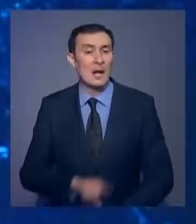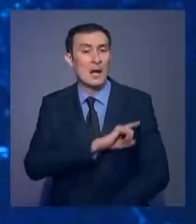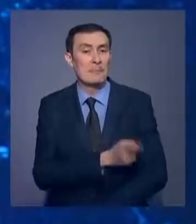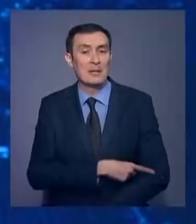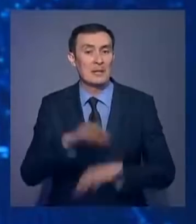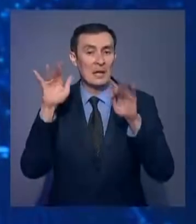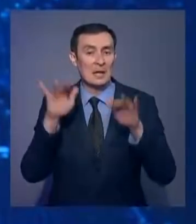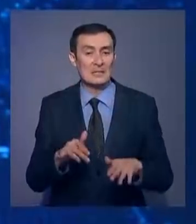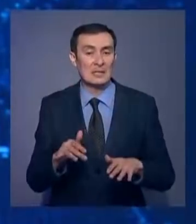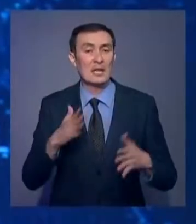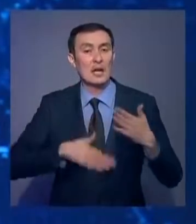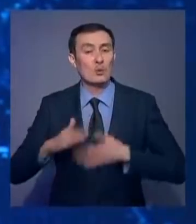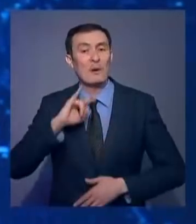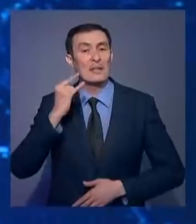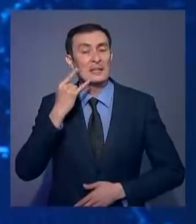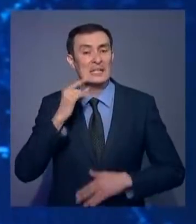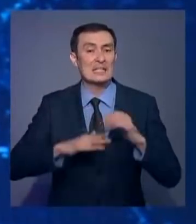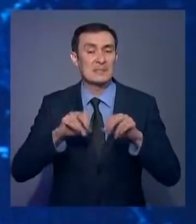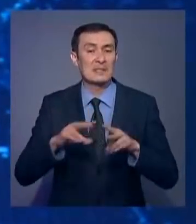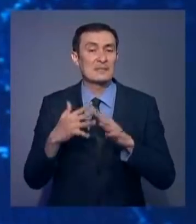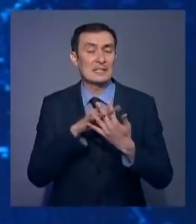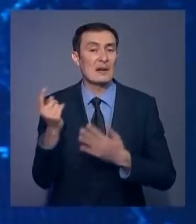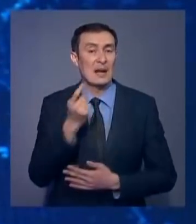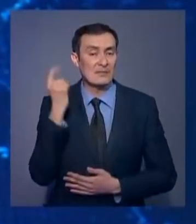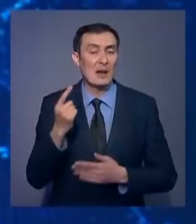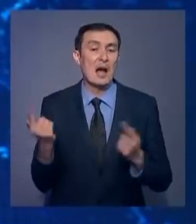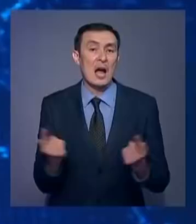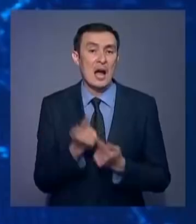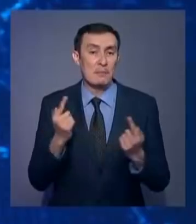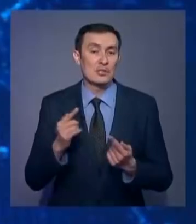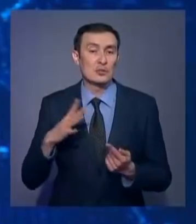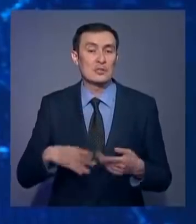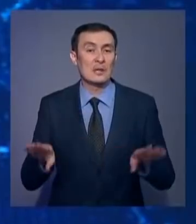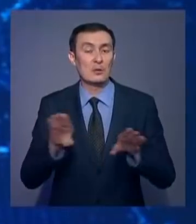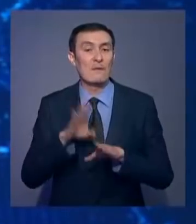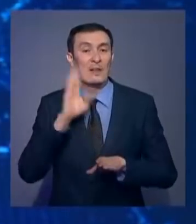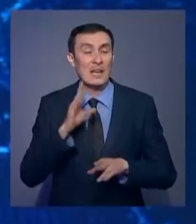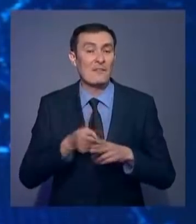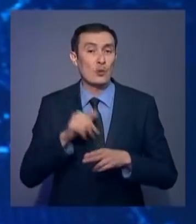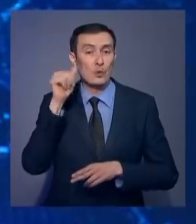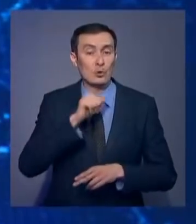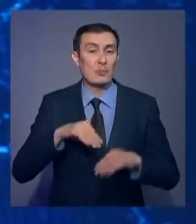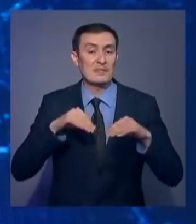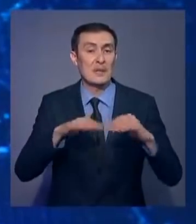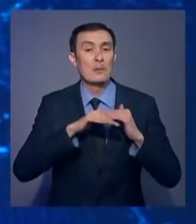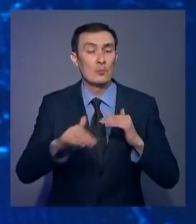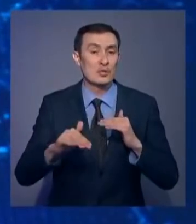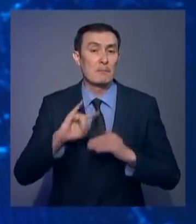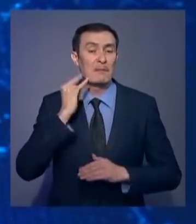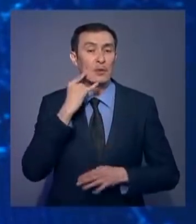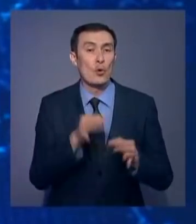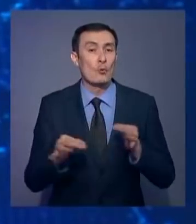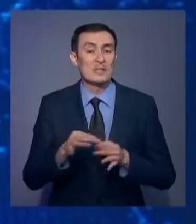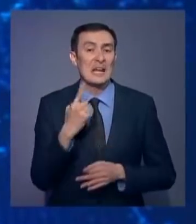Обильные осадки этой зимой радуют павлодарских земледельцев. Раньше обычного они готовятся приступить к закрытию влаги. В этом году посевные площади в Павлодарской области